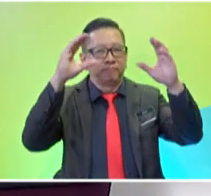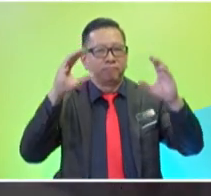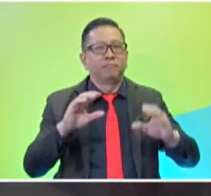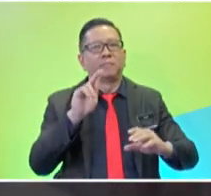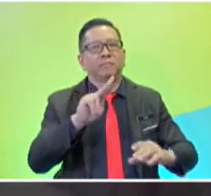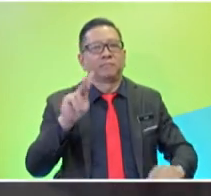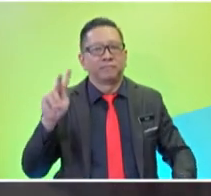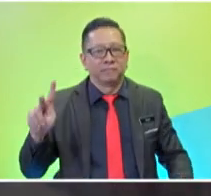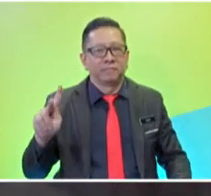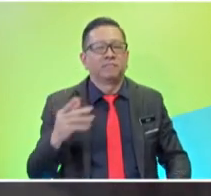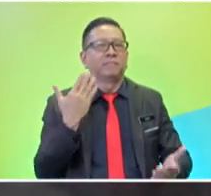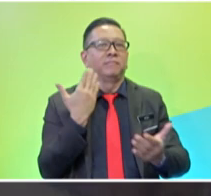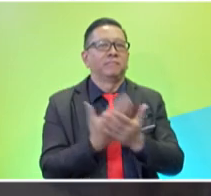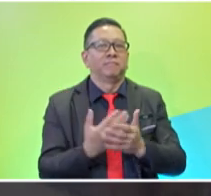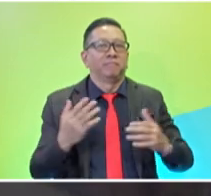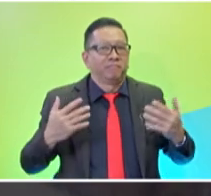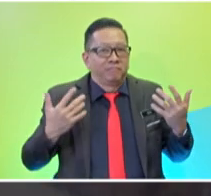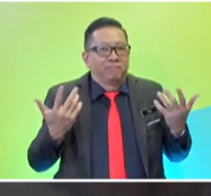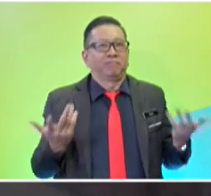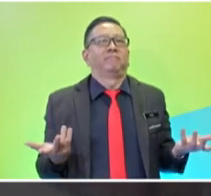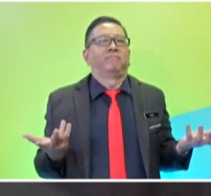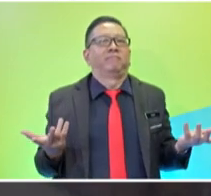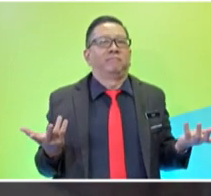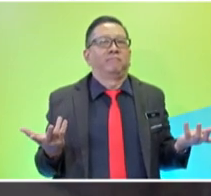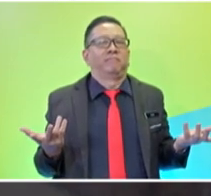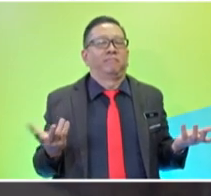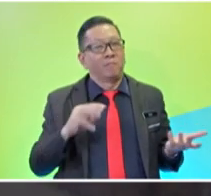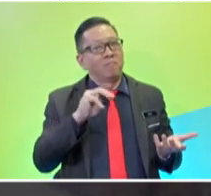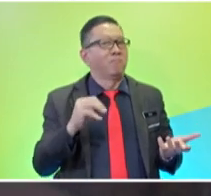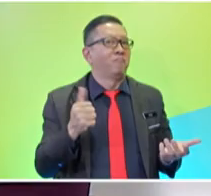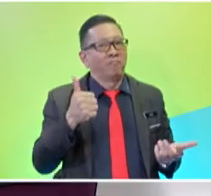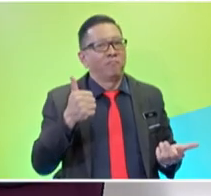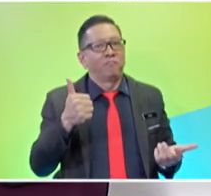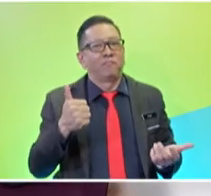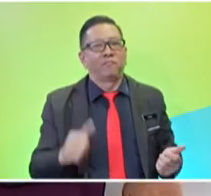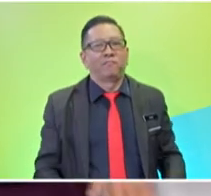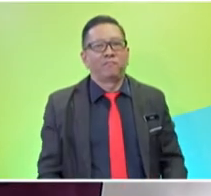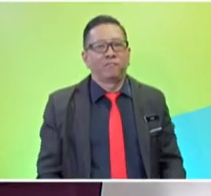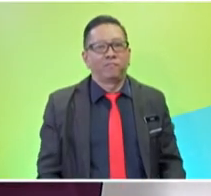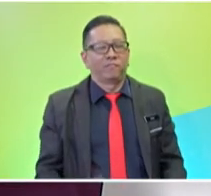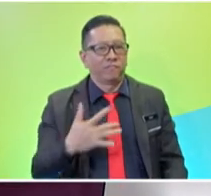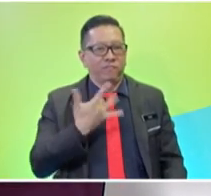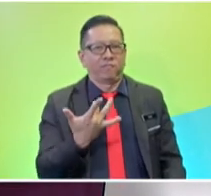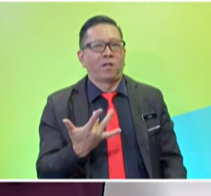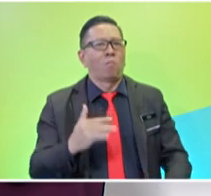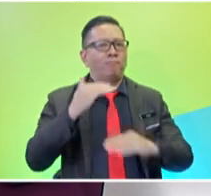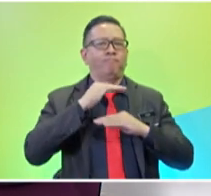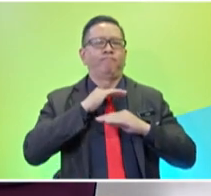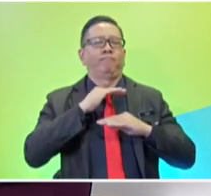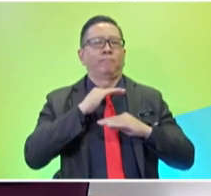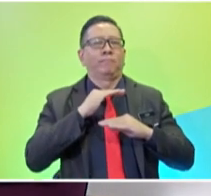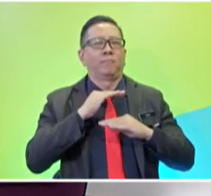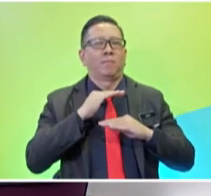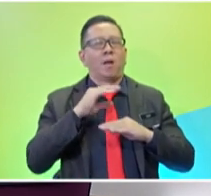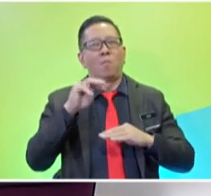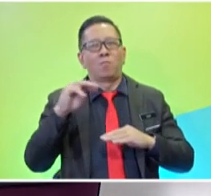dalam keseluruhan murid-murid pada hari ini Oke saya sangat berposehati dengan murid-murid kita